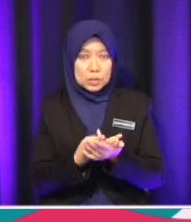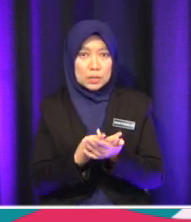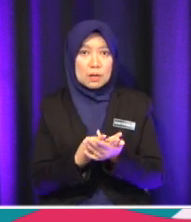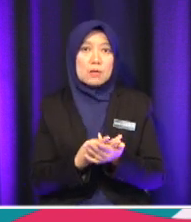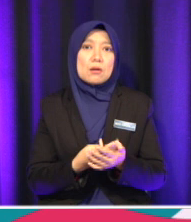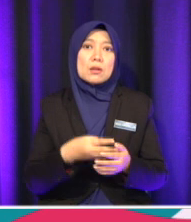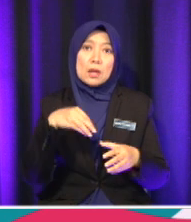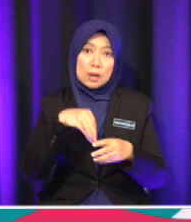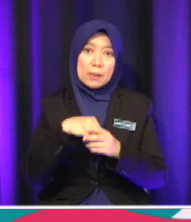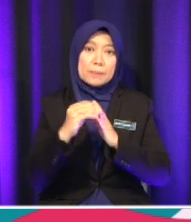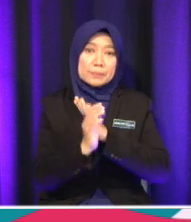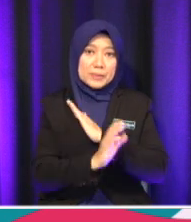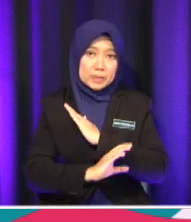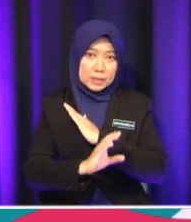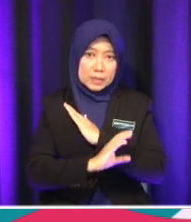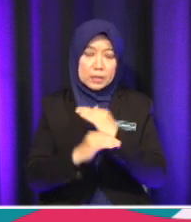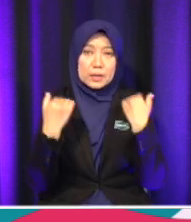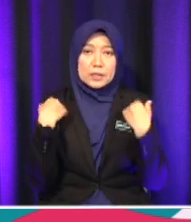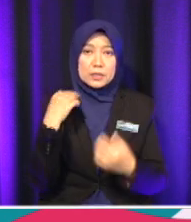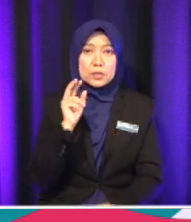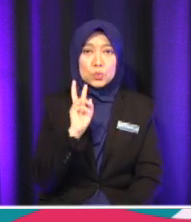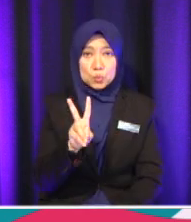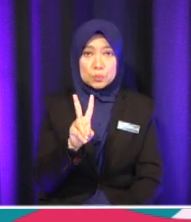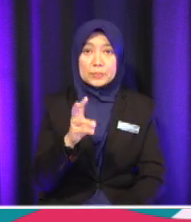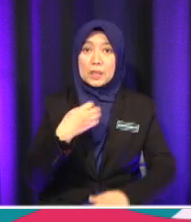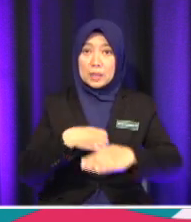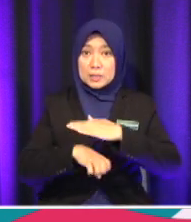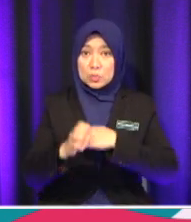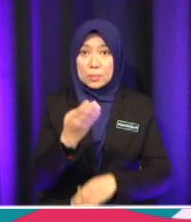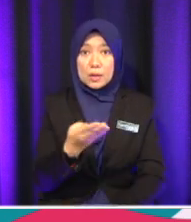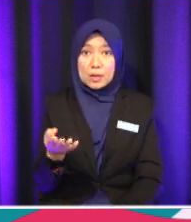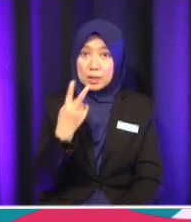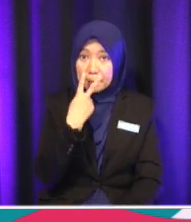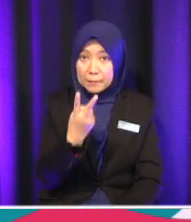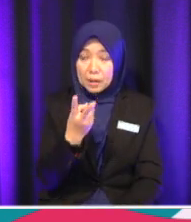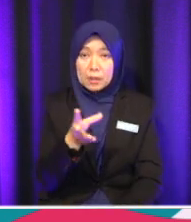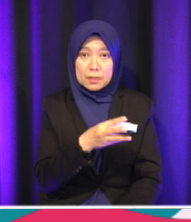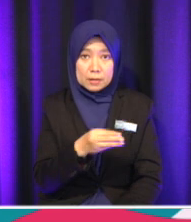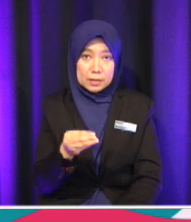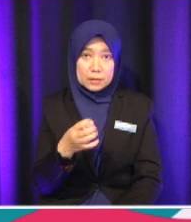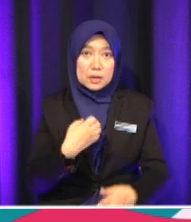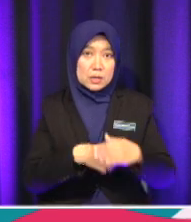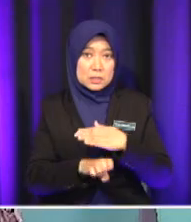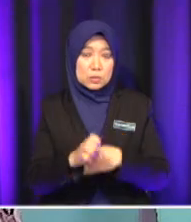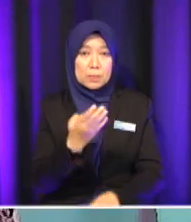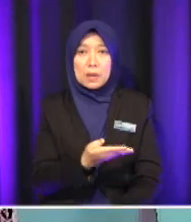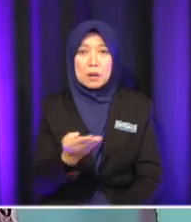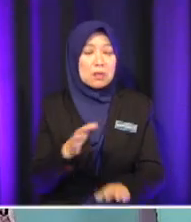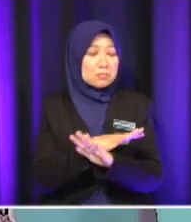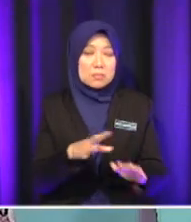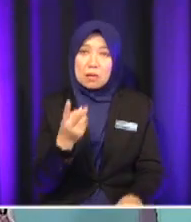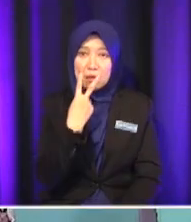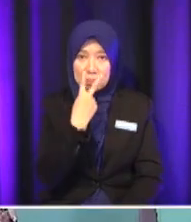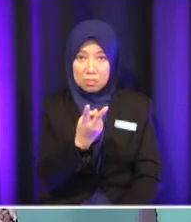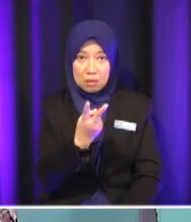terdiri dari pada dua yaitu export barang nampak dan juga export barang tanam Pak